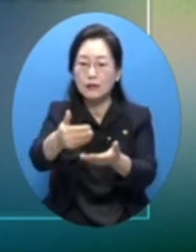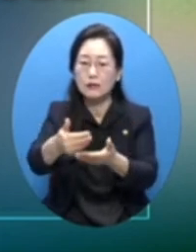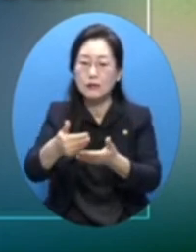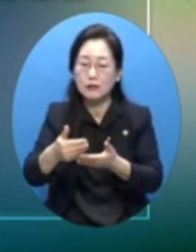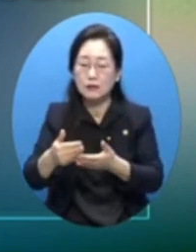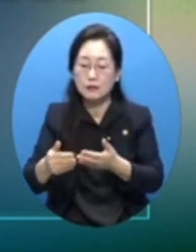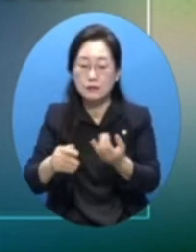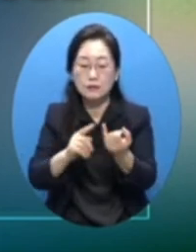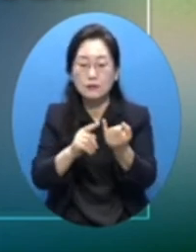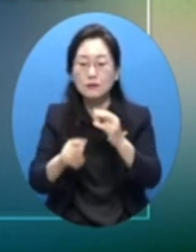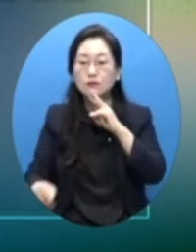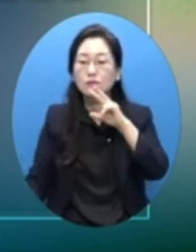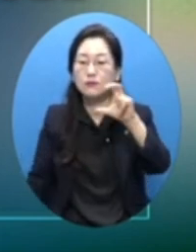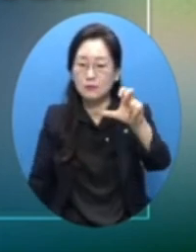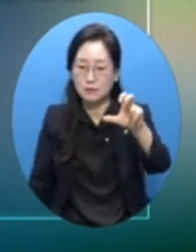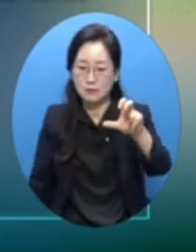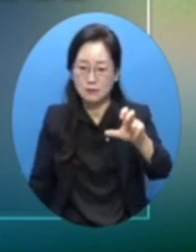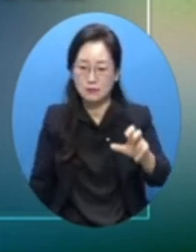25살입니다.